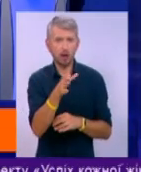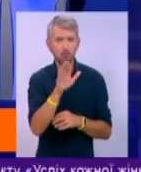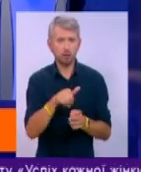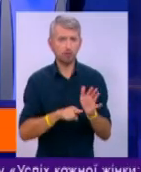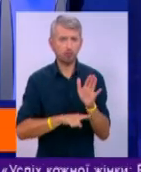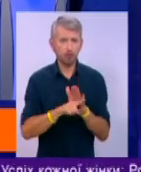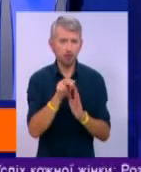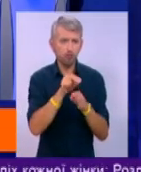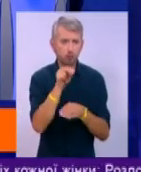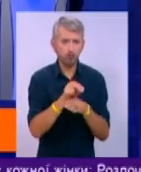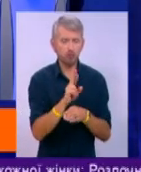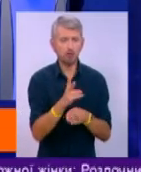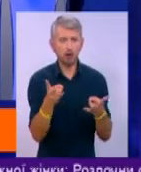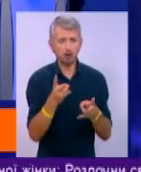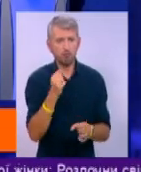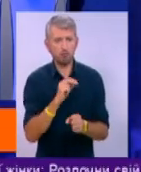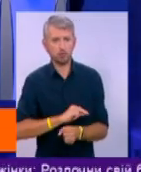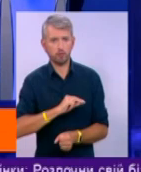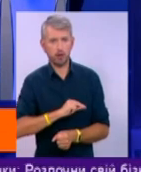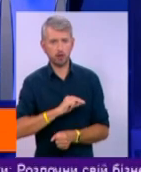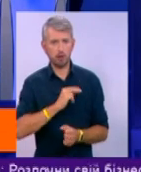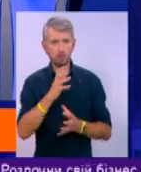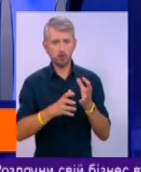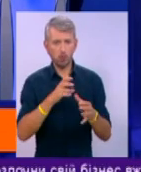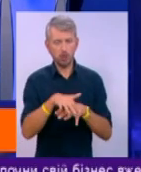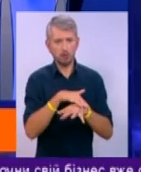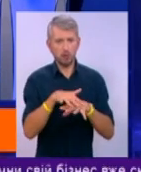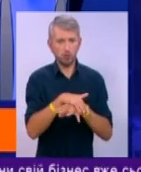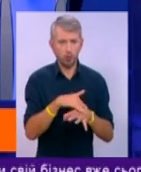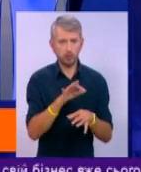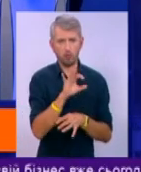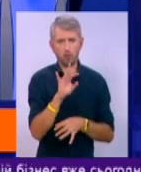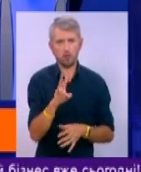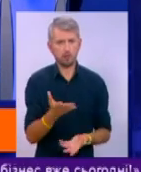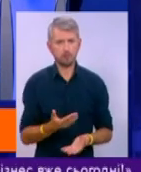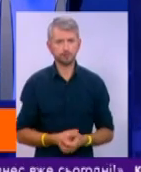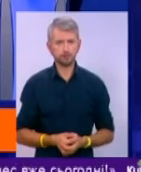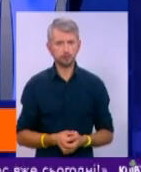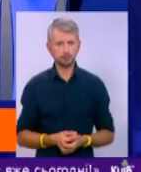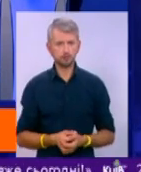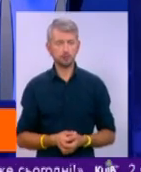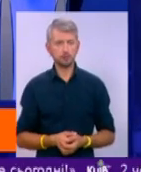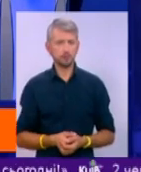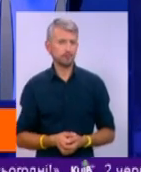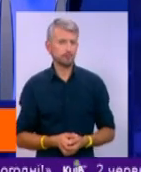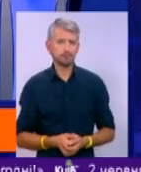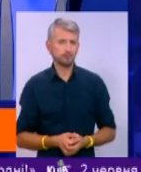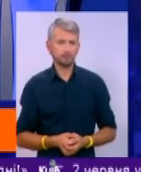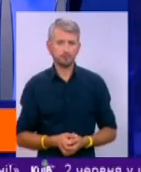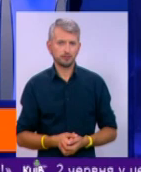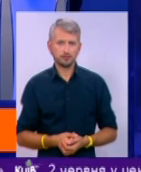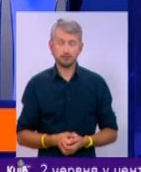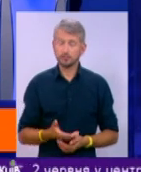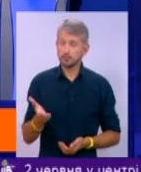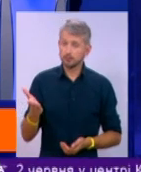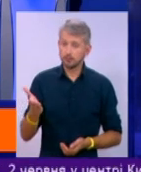почав повчати, як треба діяти міжнародній спільноті Організації Об'єднаних Націй. Так що тут... Пане